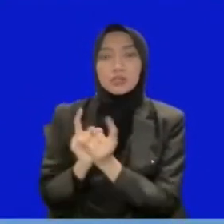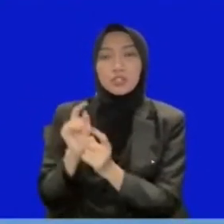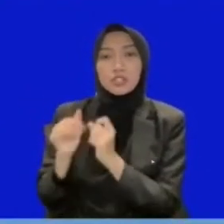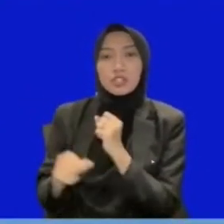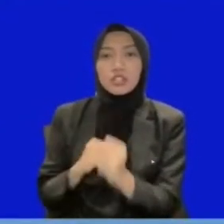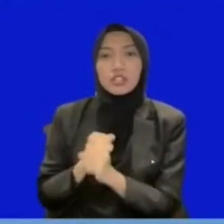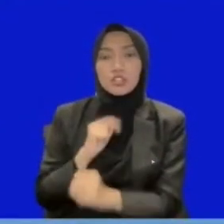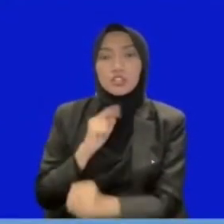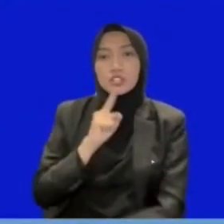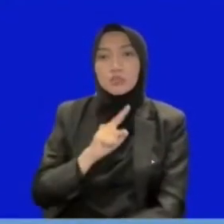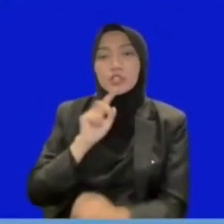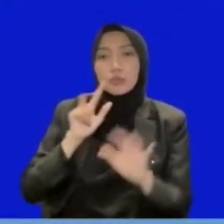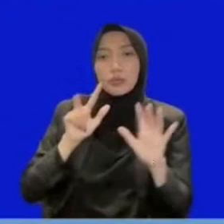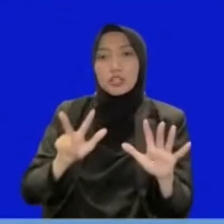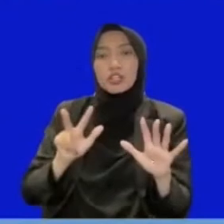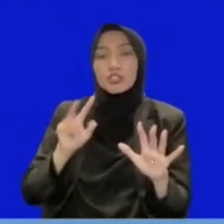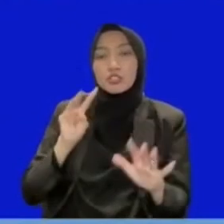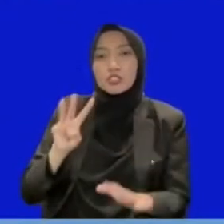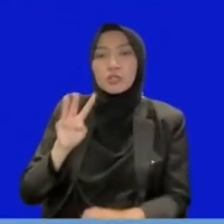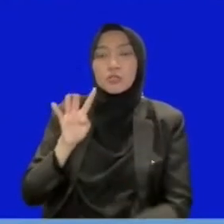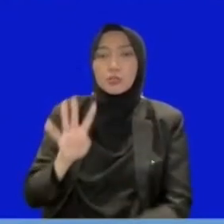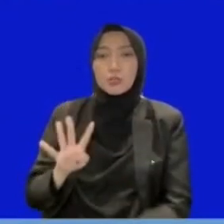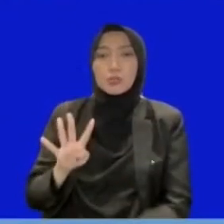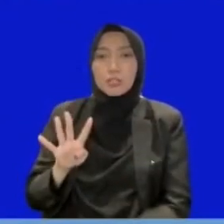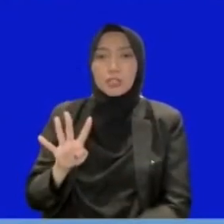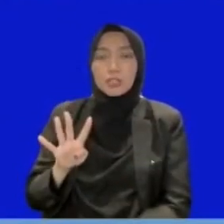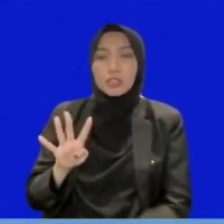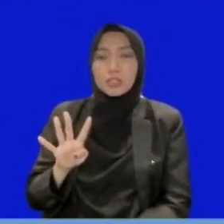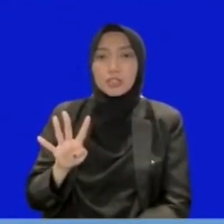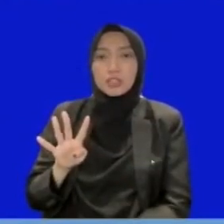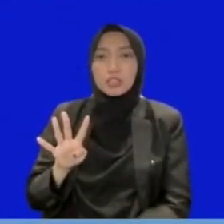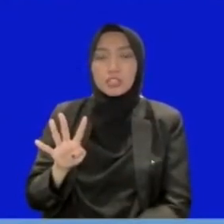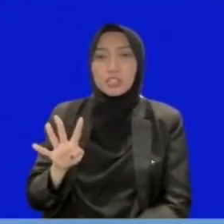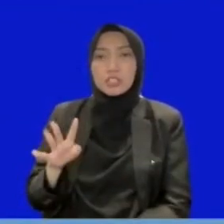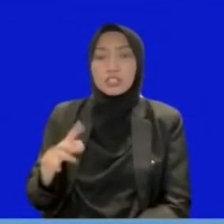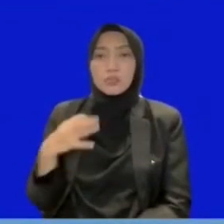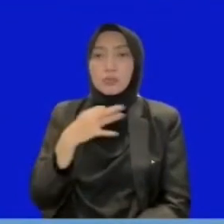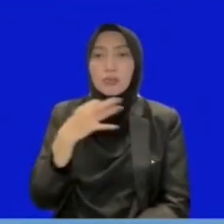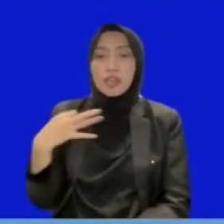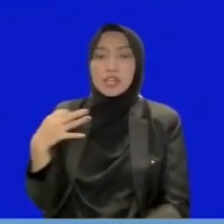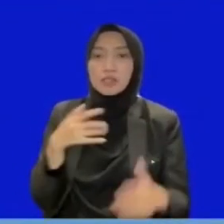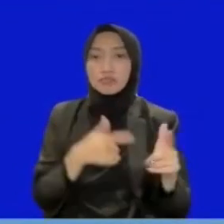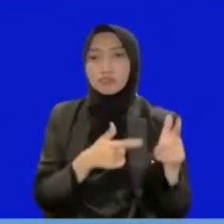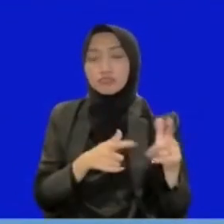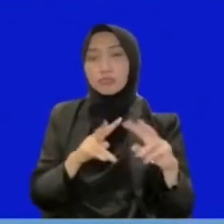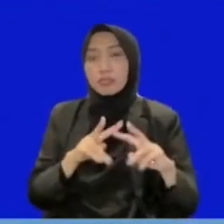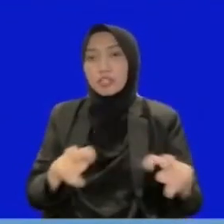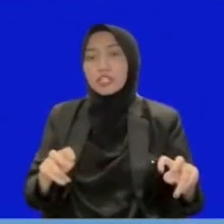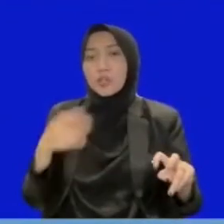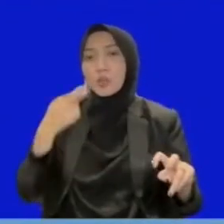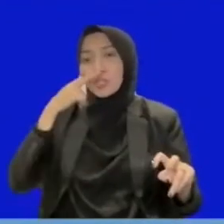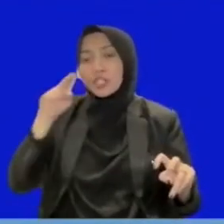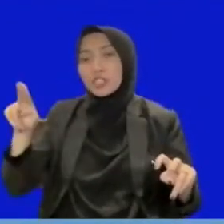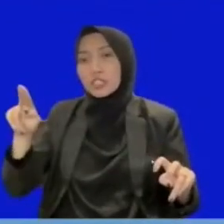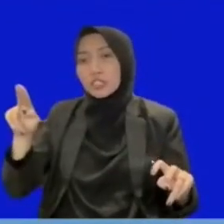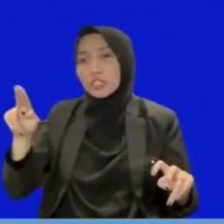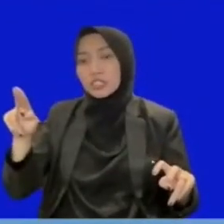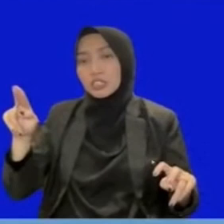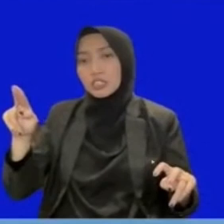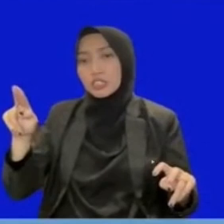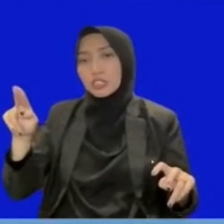tahun 1834 ya, ketika penjajahan Belanda. Itu peneliti dari luar negeri sudah